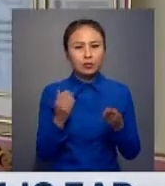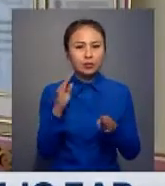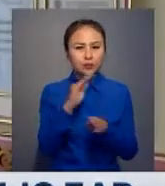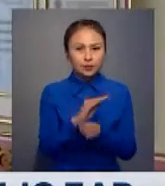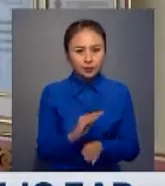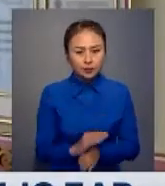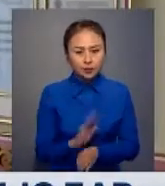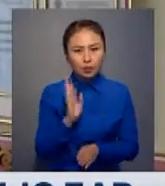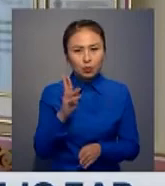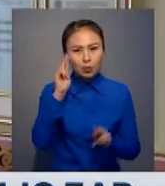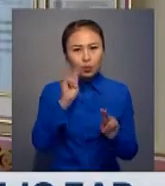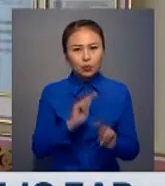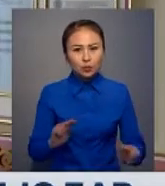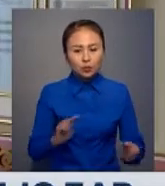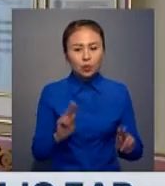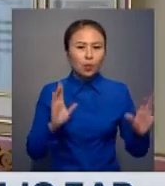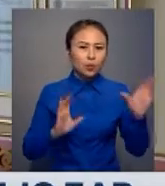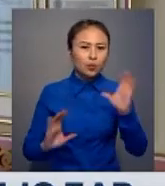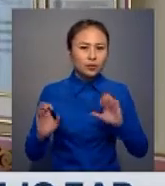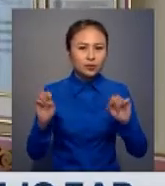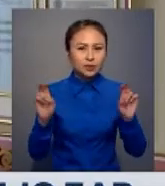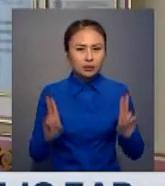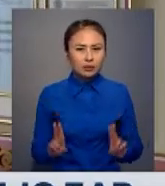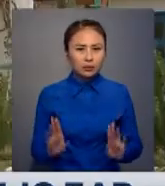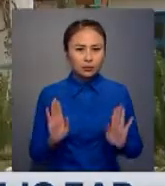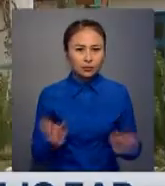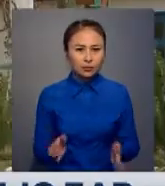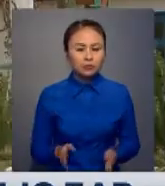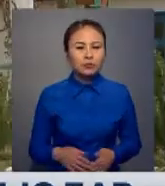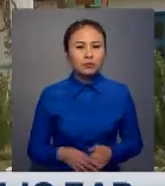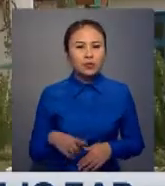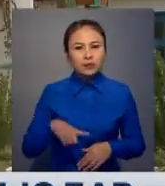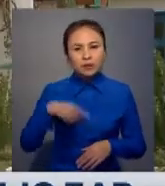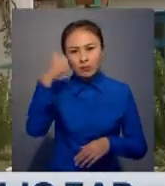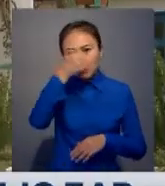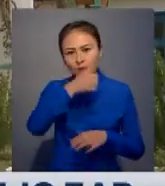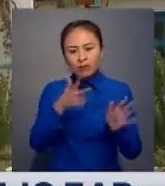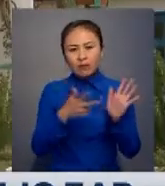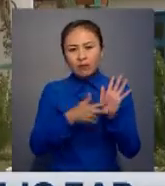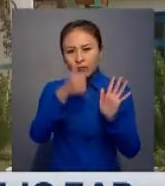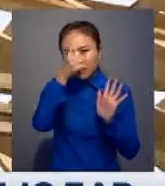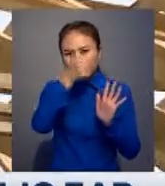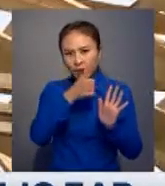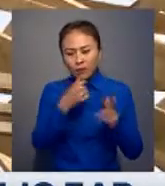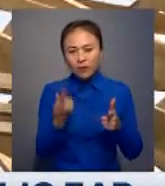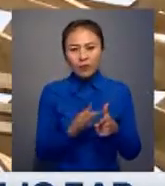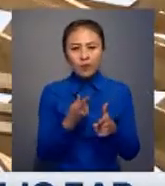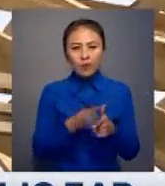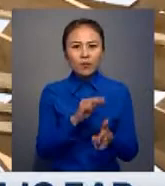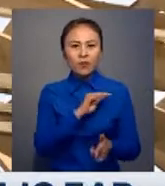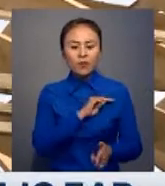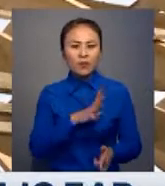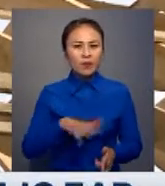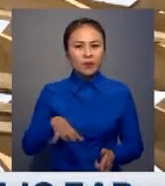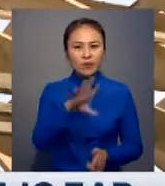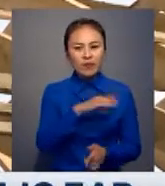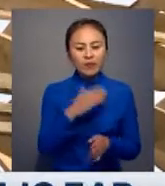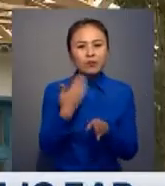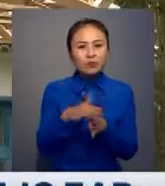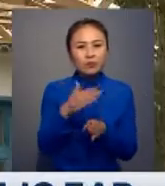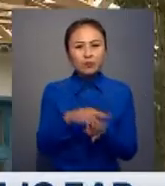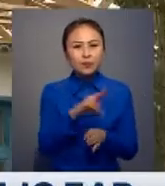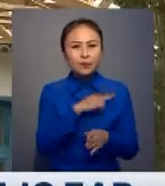бар, соған оқытып, содан кейін де жұмысқа тұрғызуға болады. Биылғы жылдың 8 айында облыста жұмыссыздық деңгейі өткен